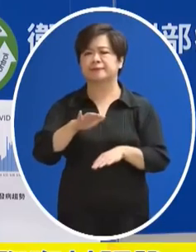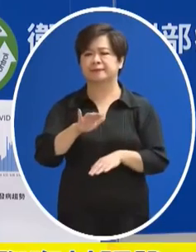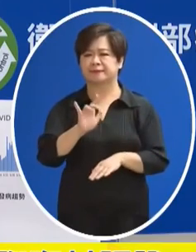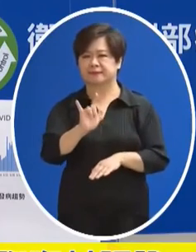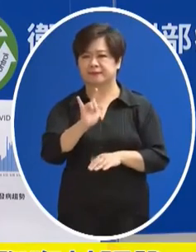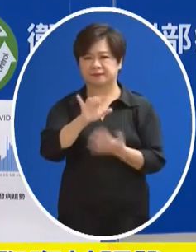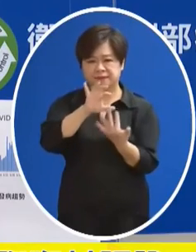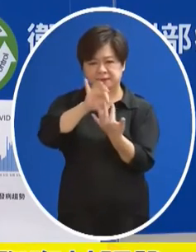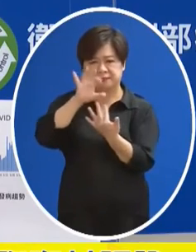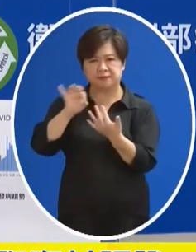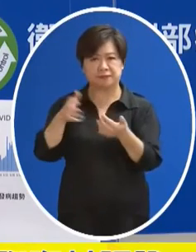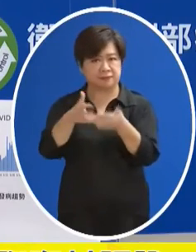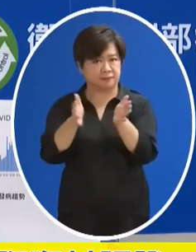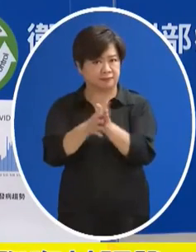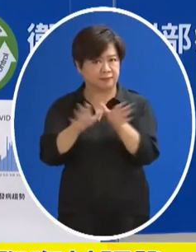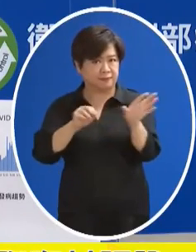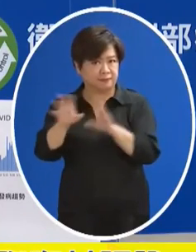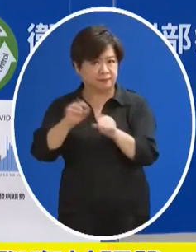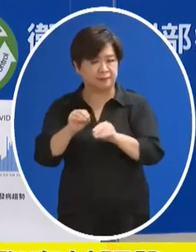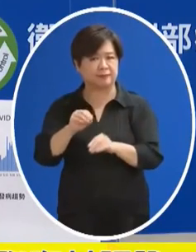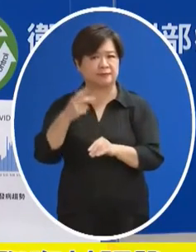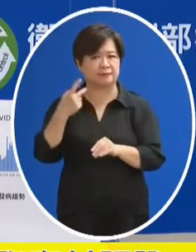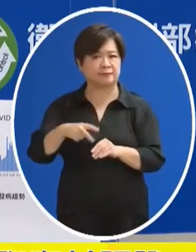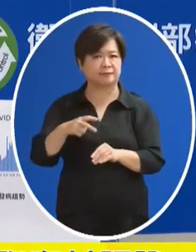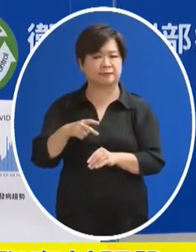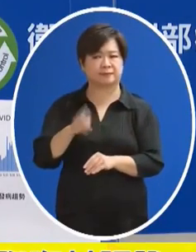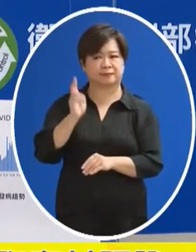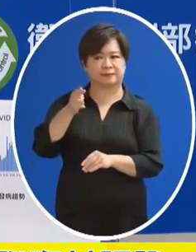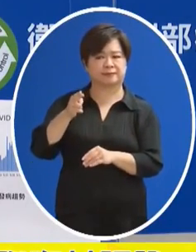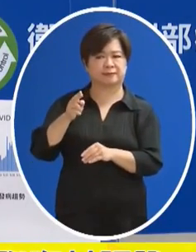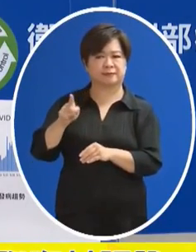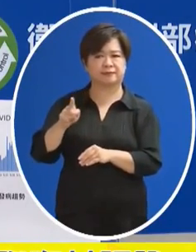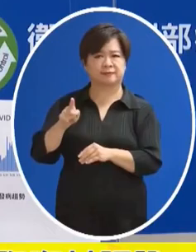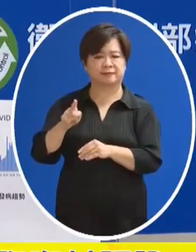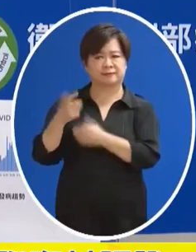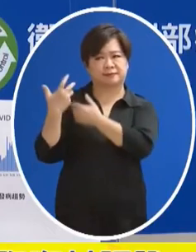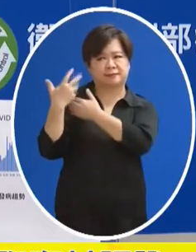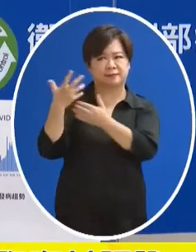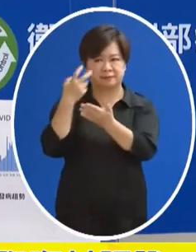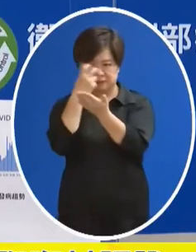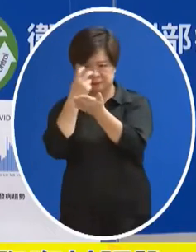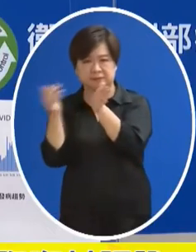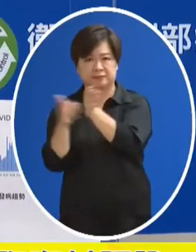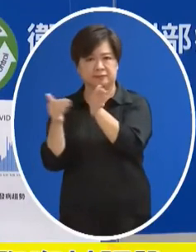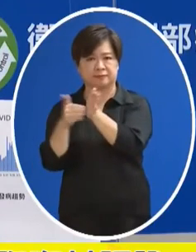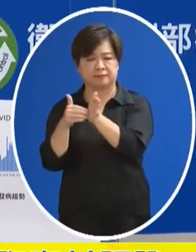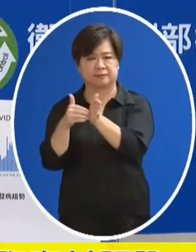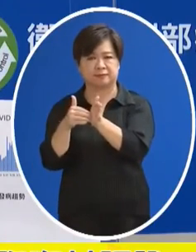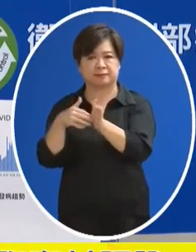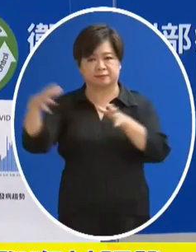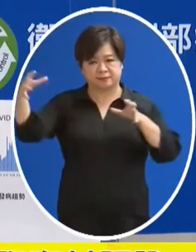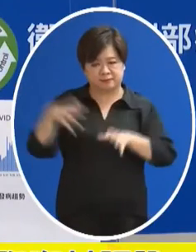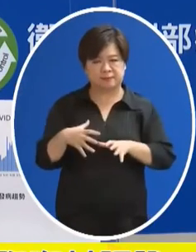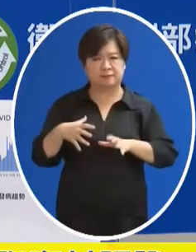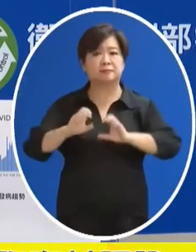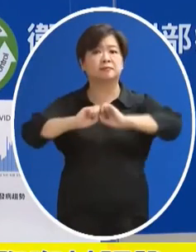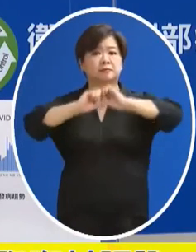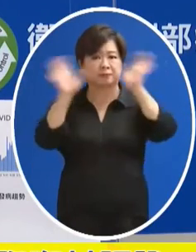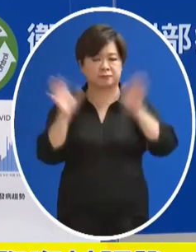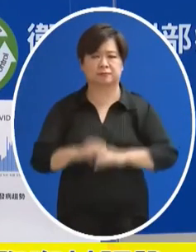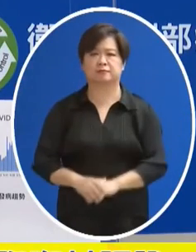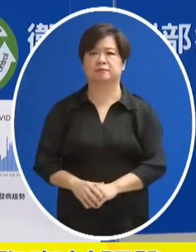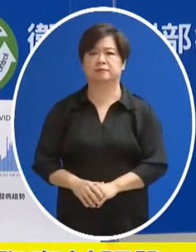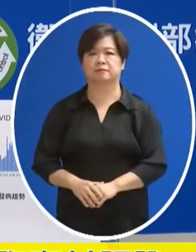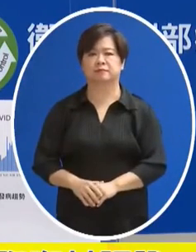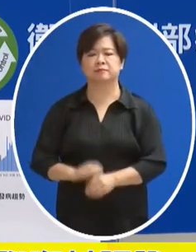的部分的资料，那在另外一家审查完毕之后，好，那再来做公告，